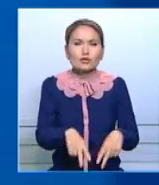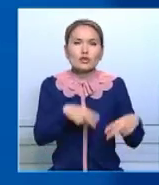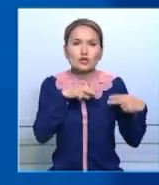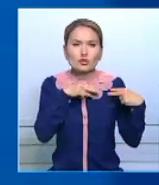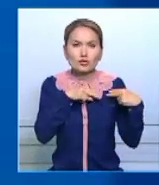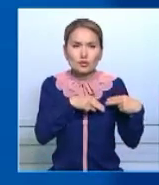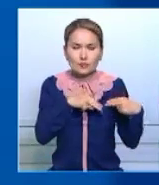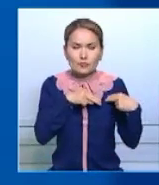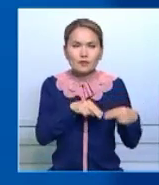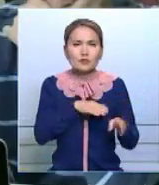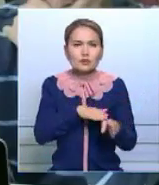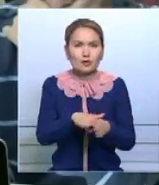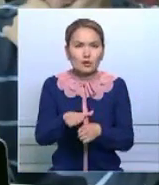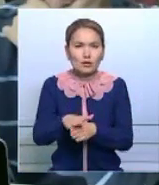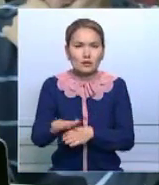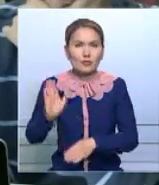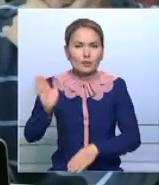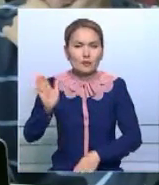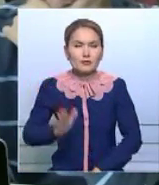бар.